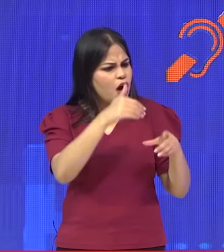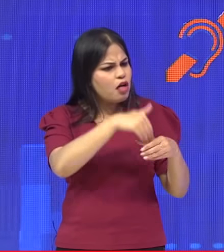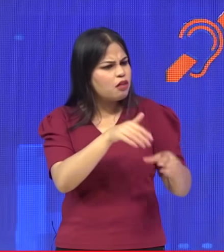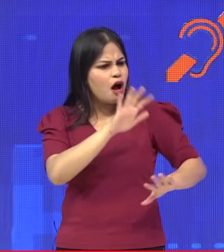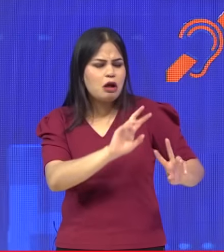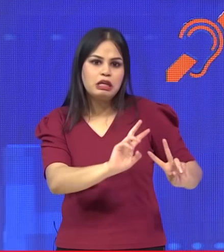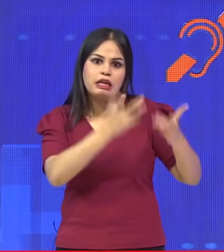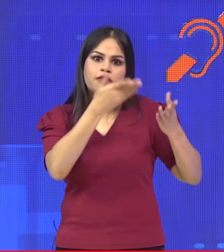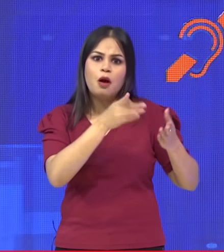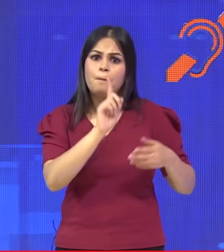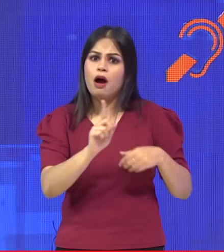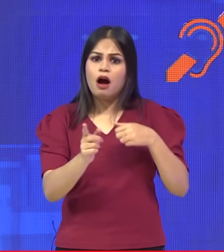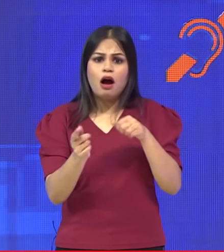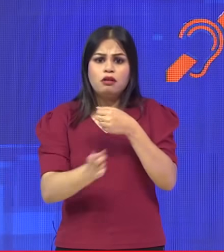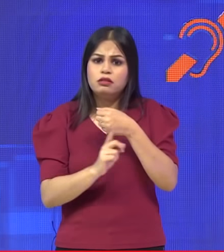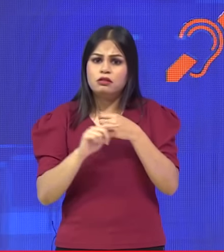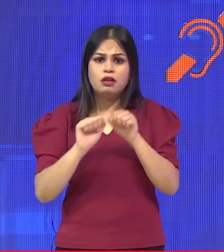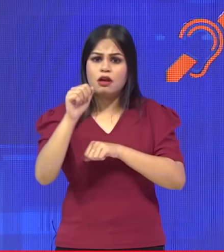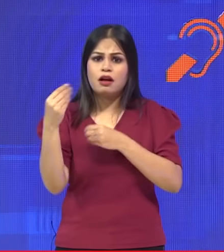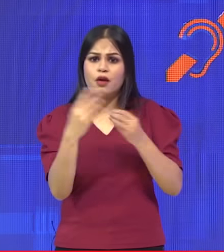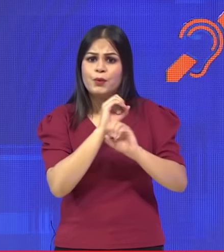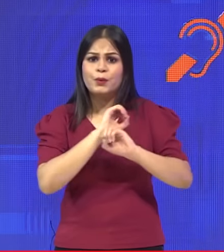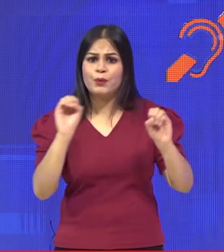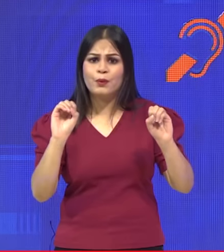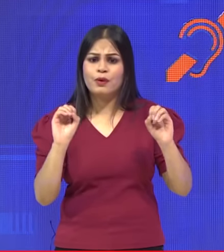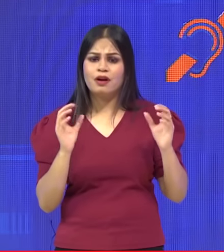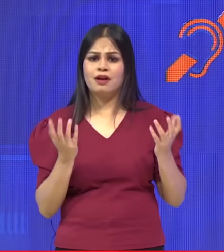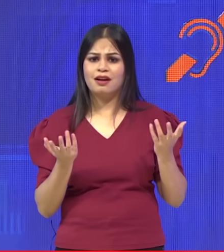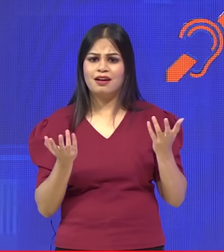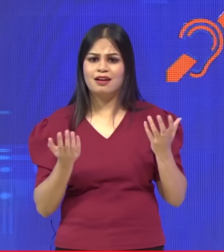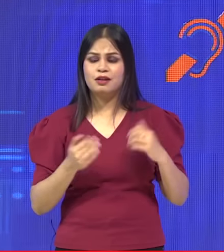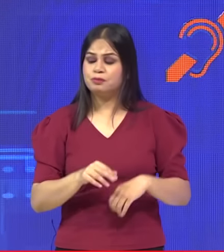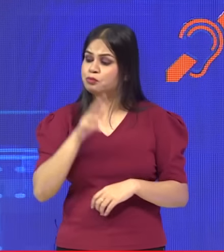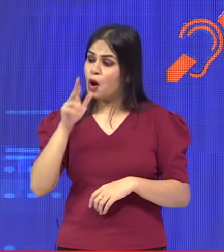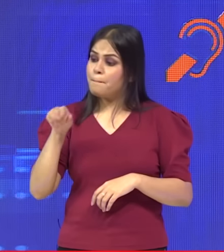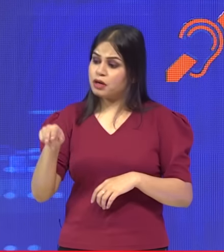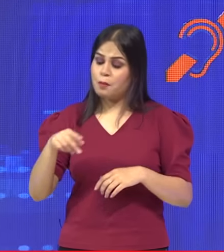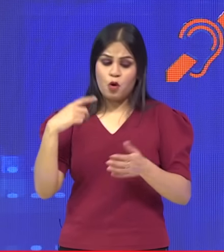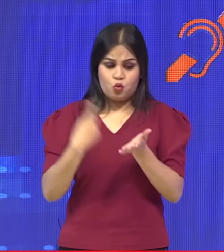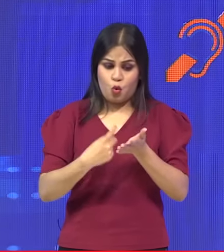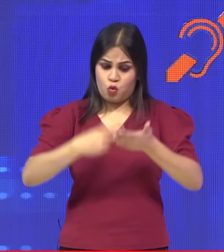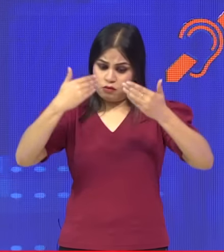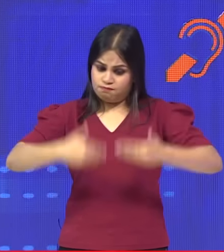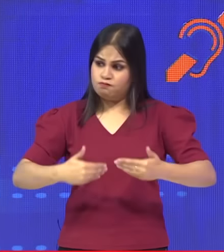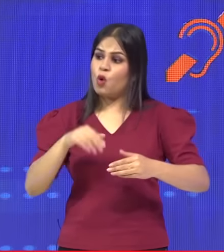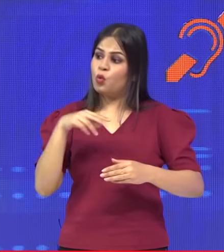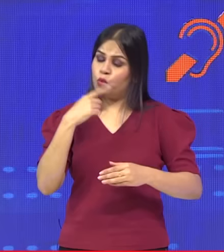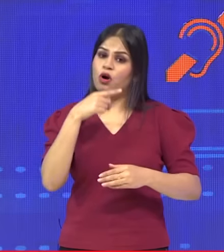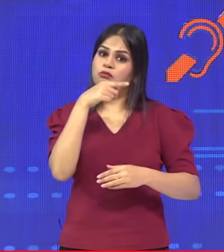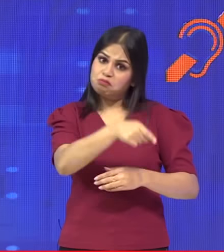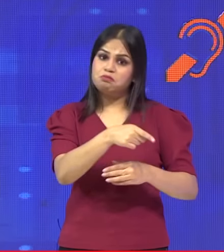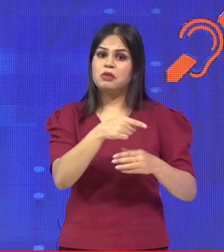और उसके ऊपर कोई ना बी ना सी सर्टिफिकेट कुछ नहीं तो साड़ी रिस्ट्रिक्शन ओट के लिए बिग बस के लिए कुछ नहीं